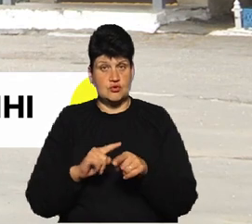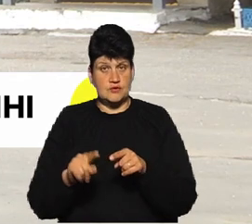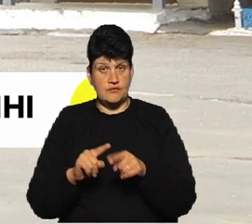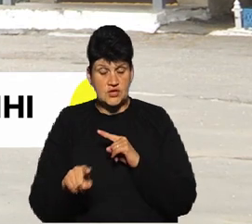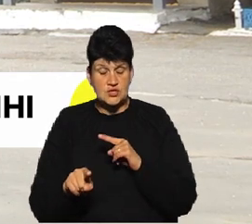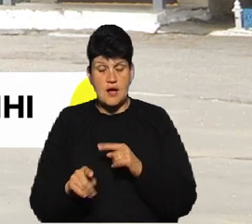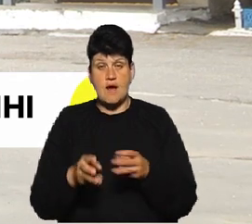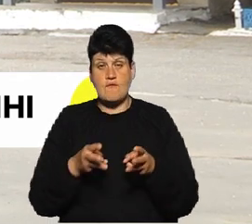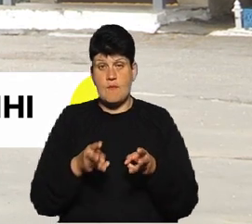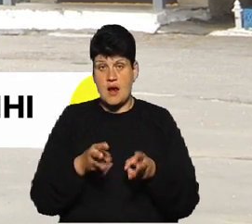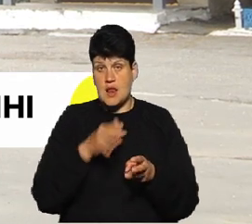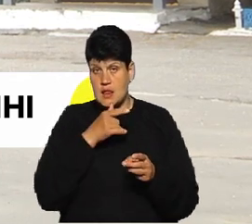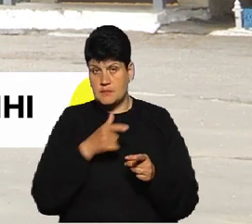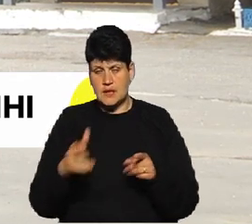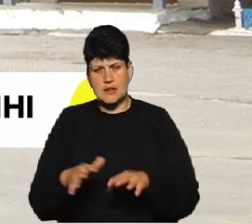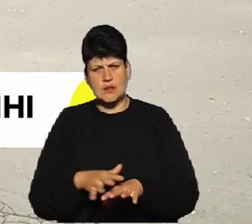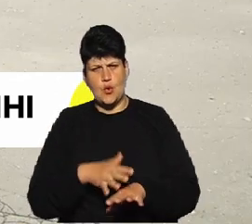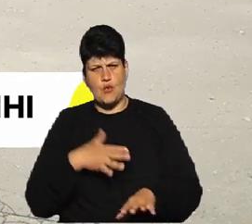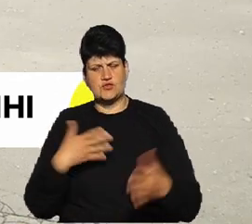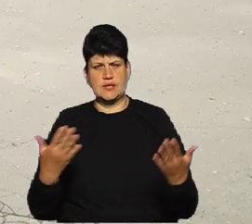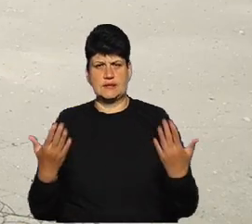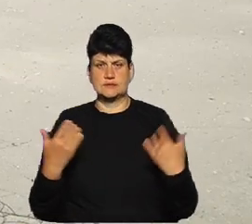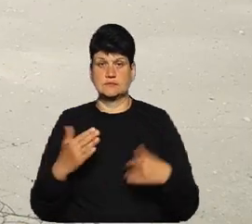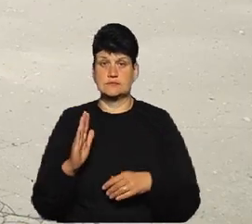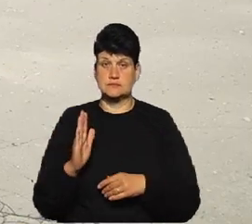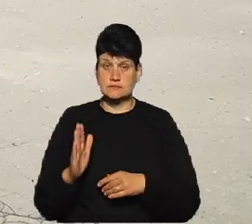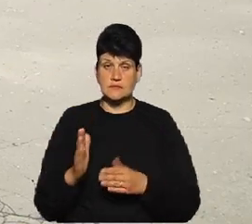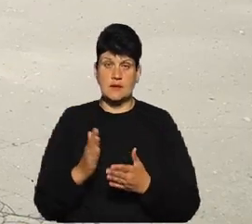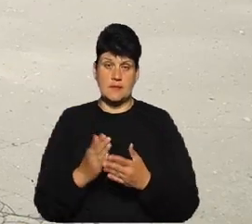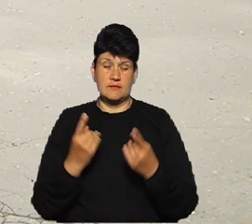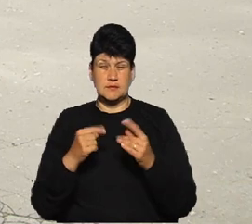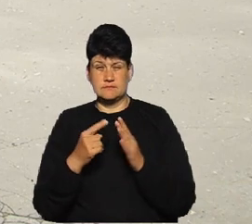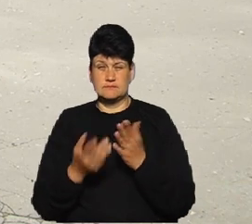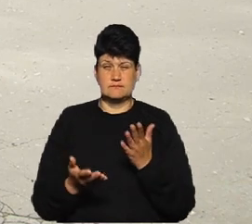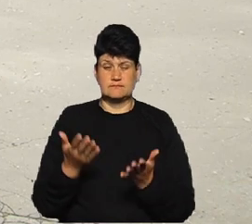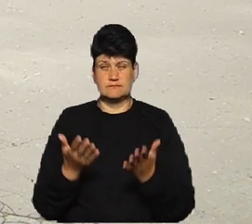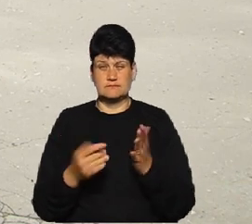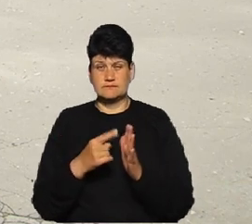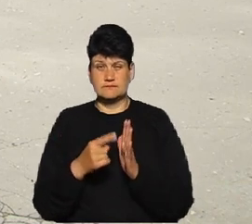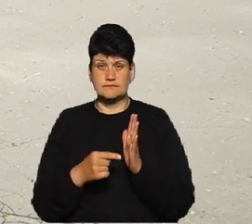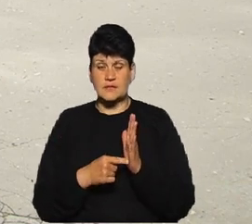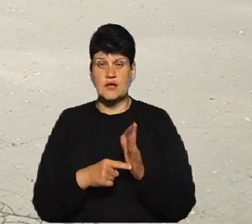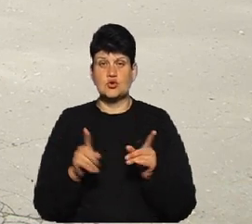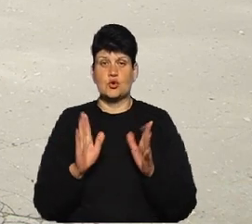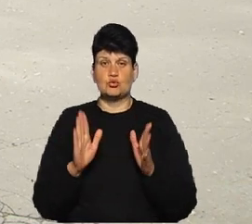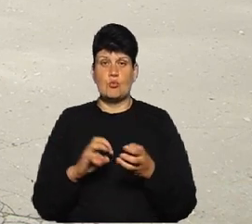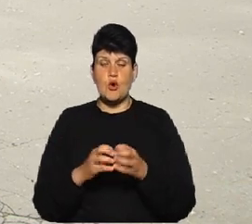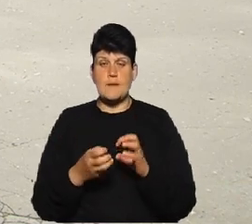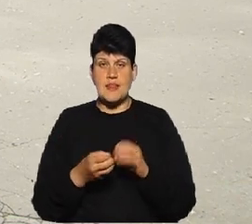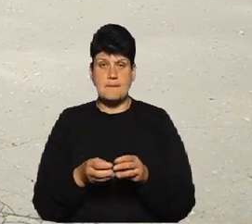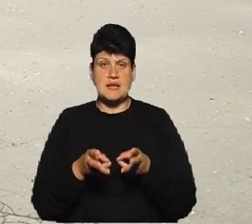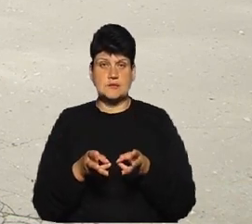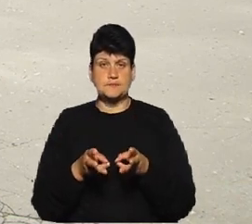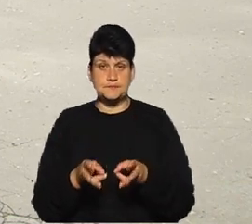опалювального сезону піти на довші канікули. Маємо велику підозру в тому, що будуть проблеми з енергоносіями в опалювальний сезон.